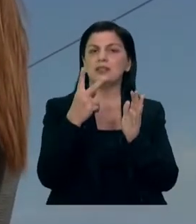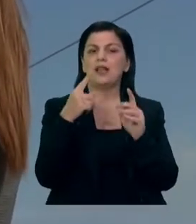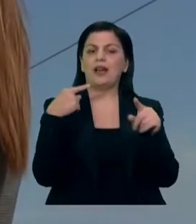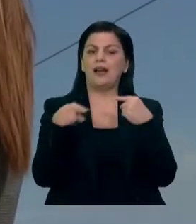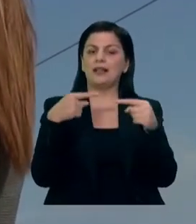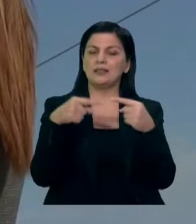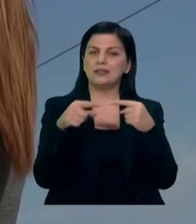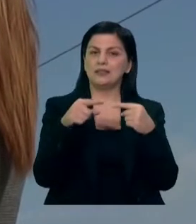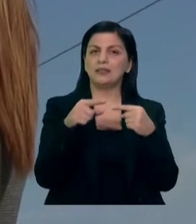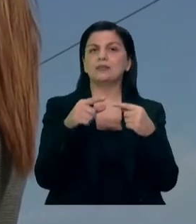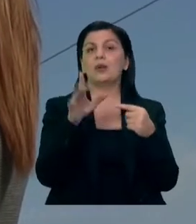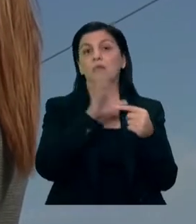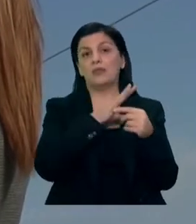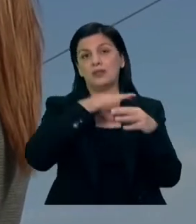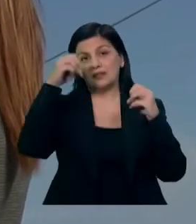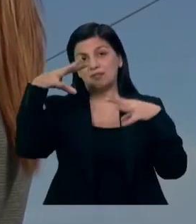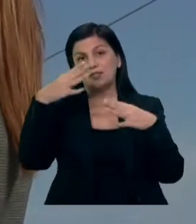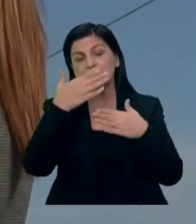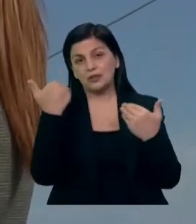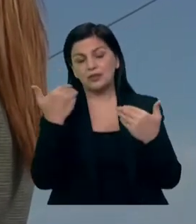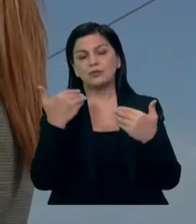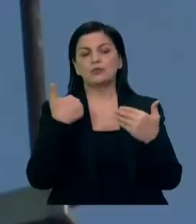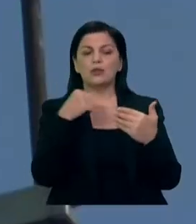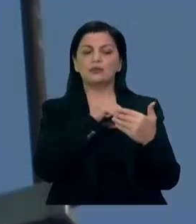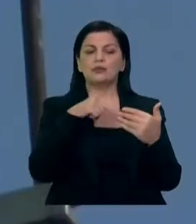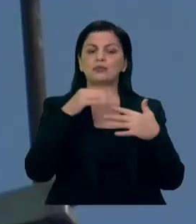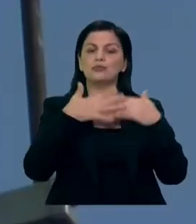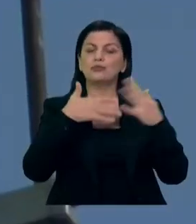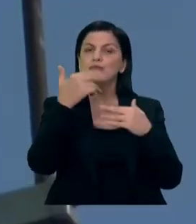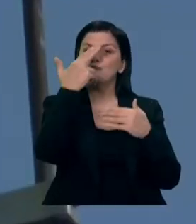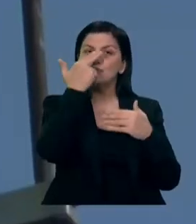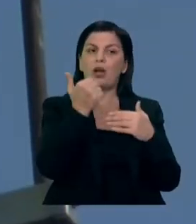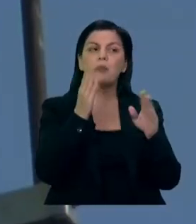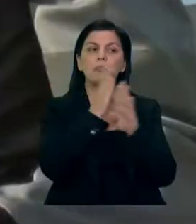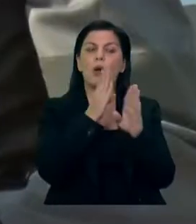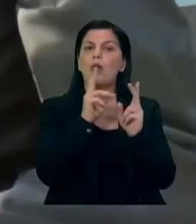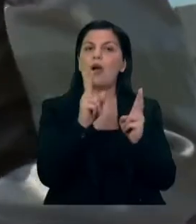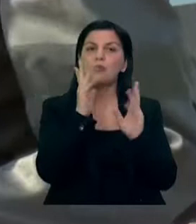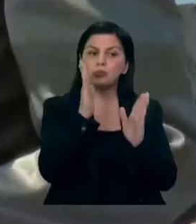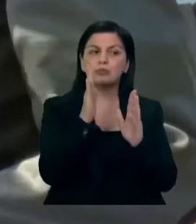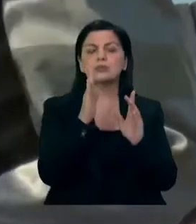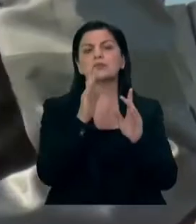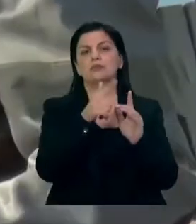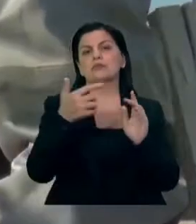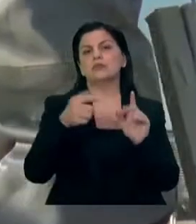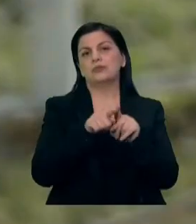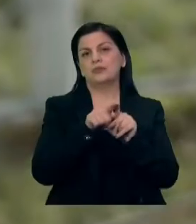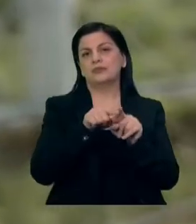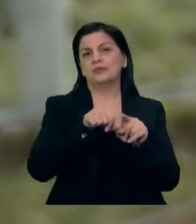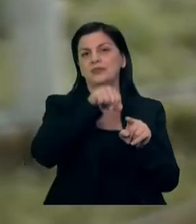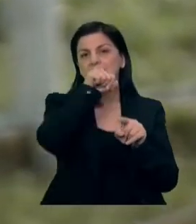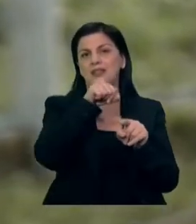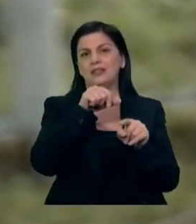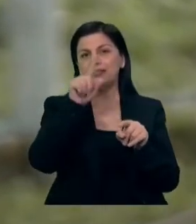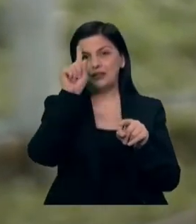işıq olmayanda, onda biz də ənənəvi üsul əlimizdən tutur, istifadə eləyirik. Azad Qarabağın 3 günlük hava proqnozuna gəlincə,